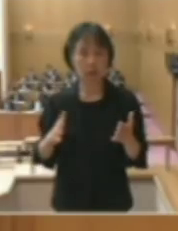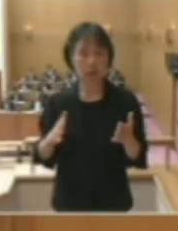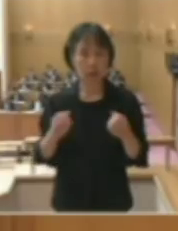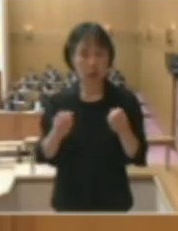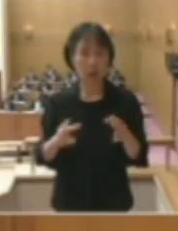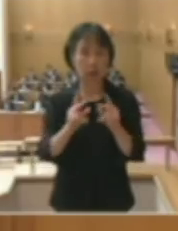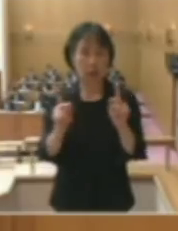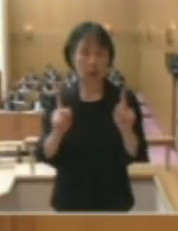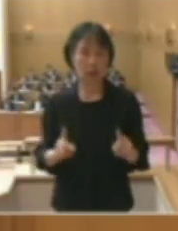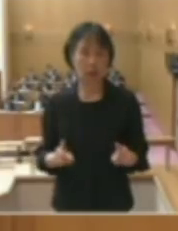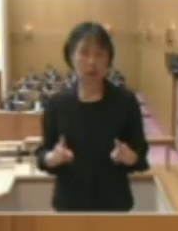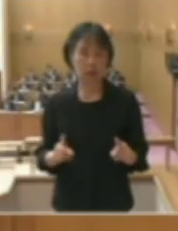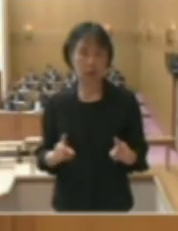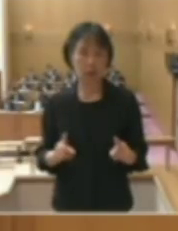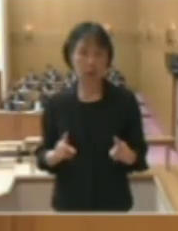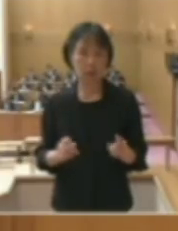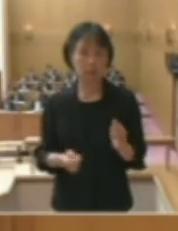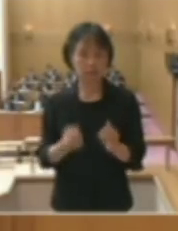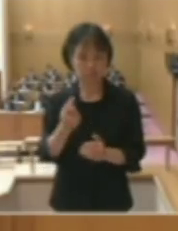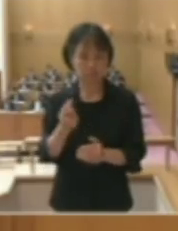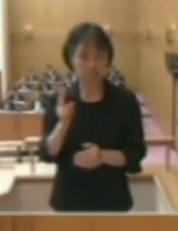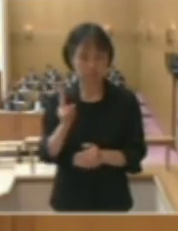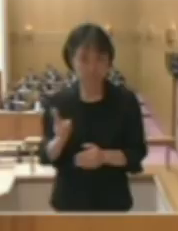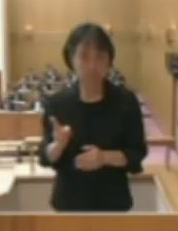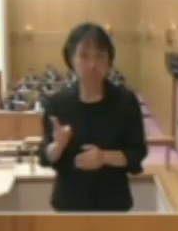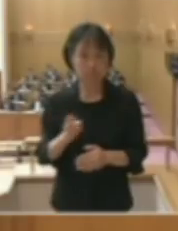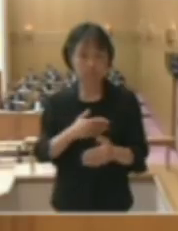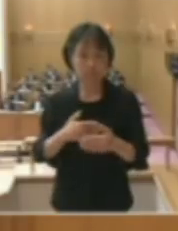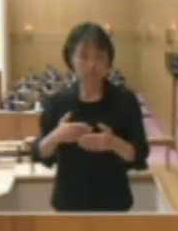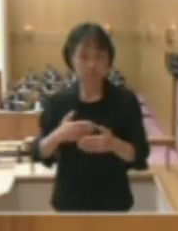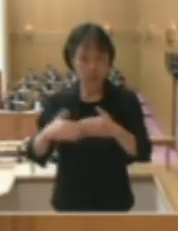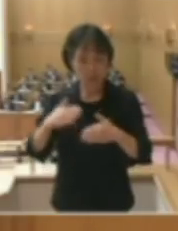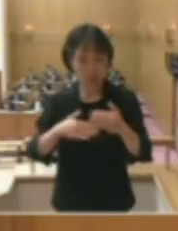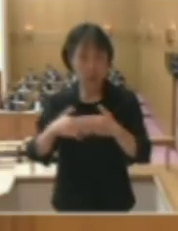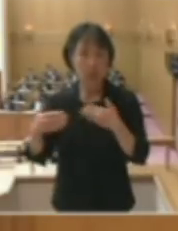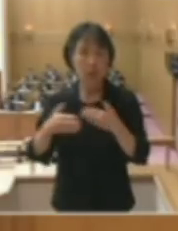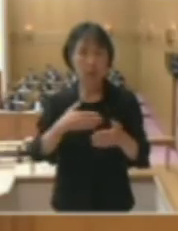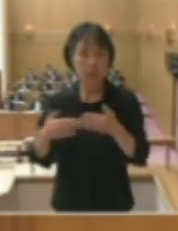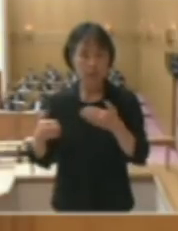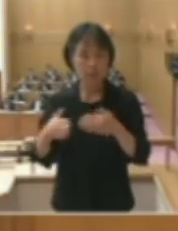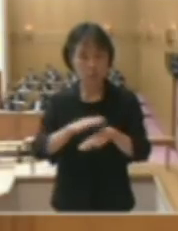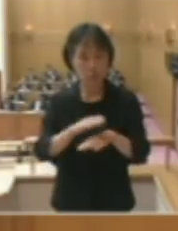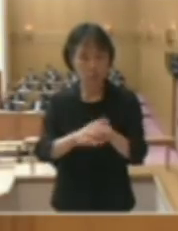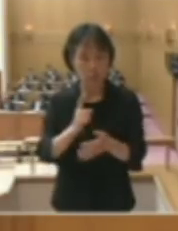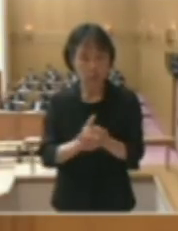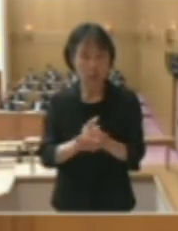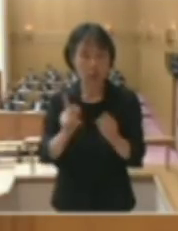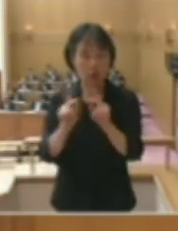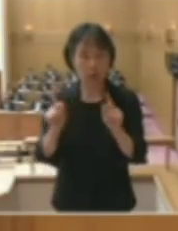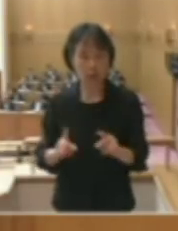しょう。培ってきた経験やノウハウだけでは課題を乗り切ることはでき